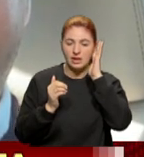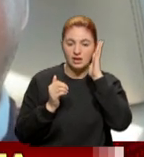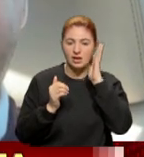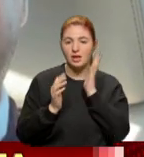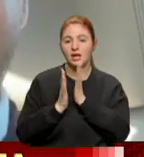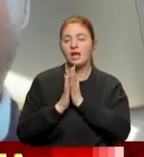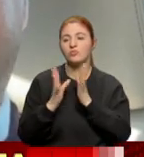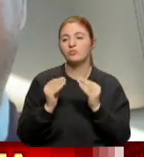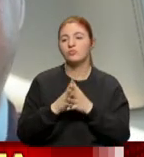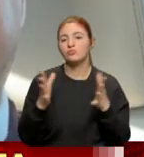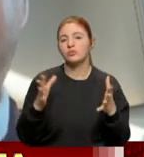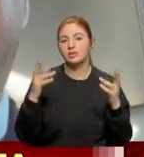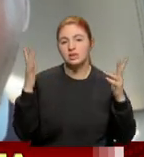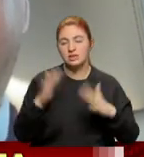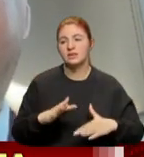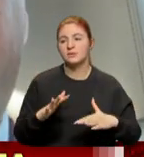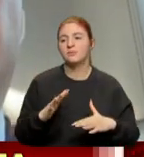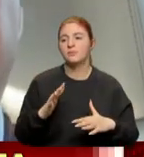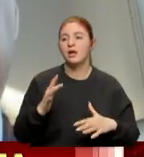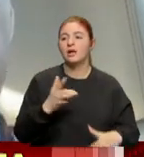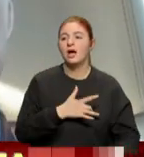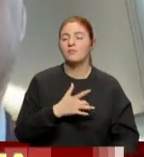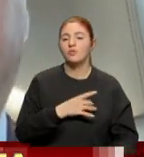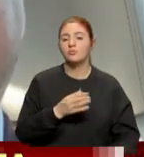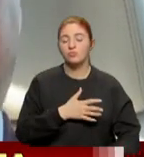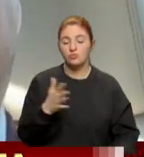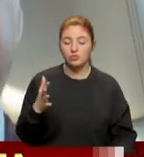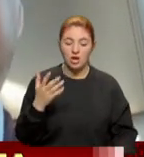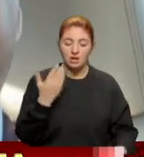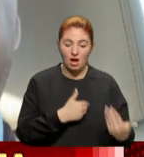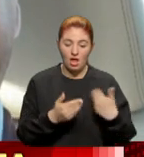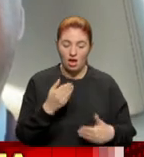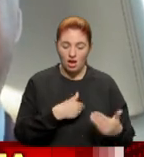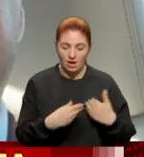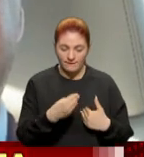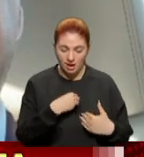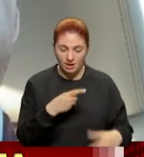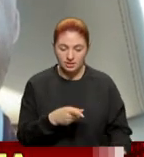Ve büyük bir yıkım. Kalplerde büyük yara açtı.